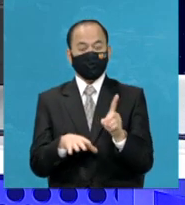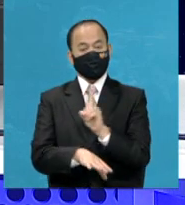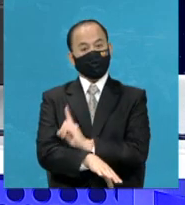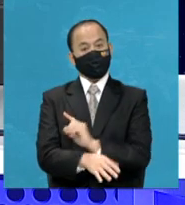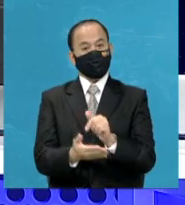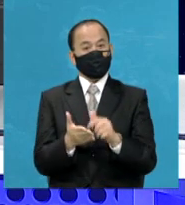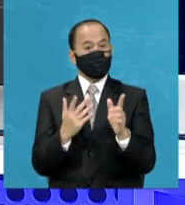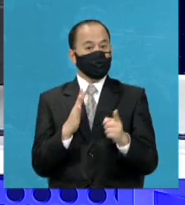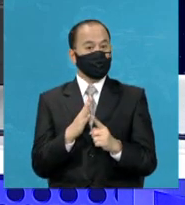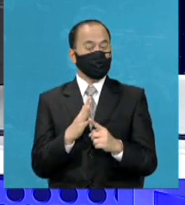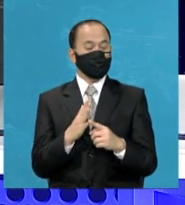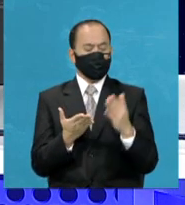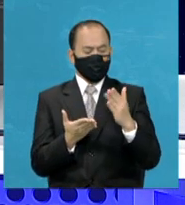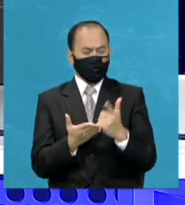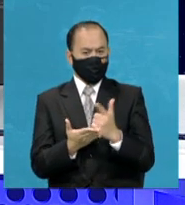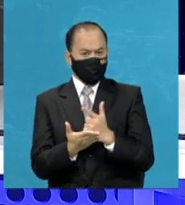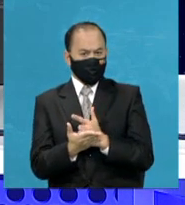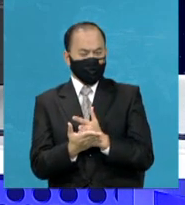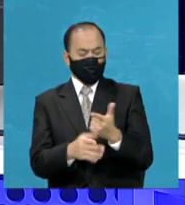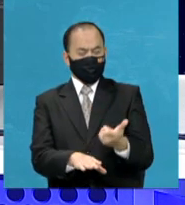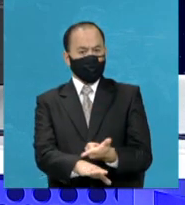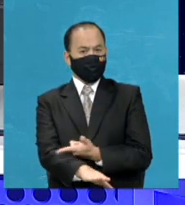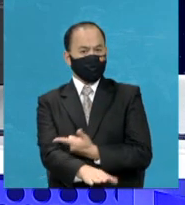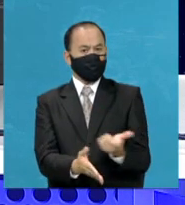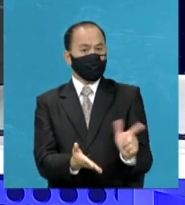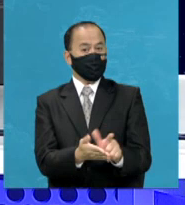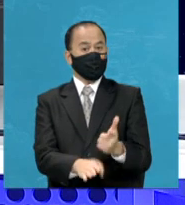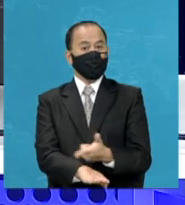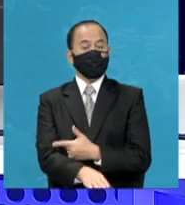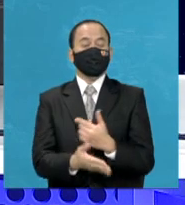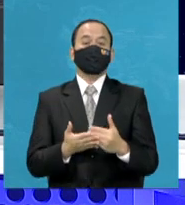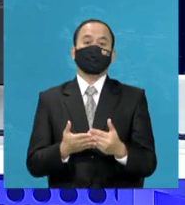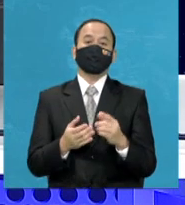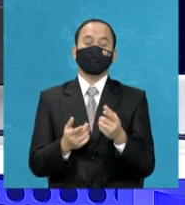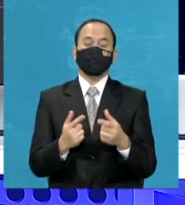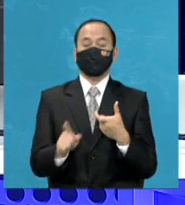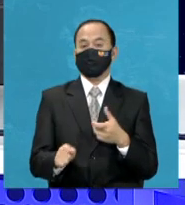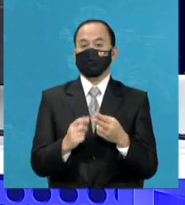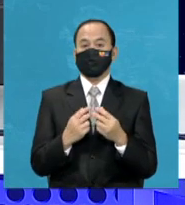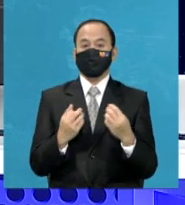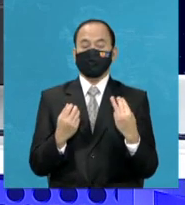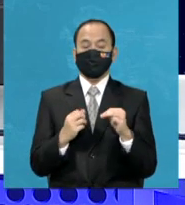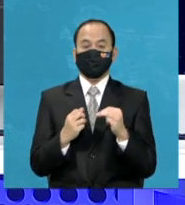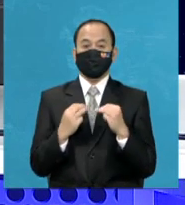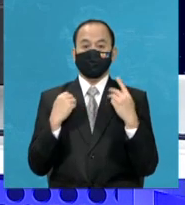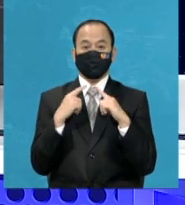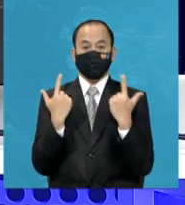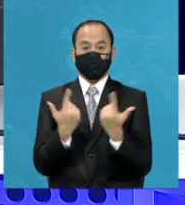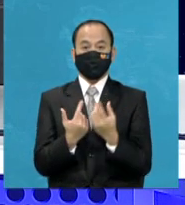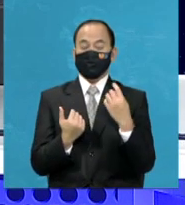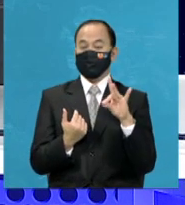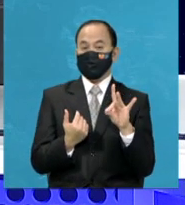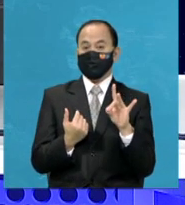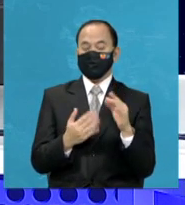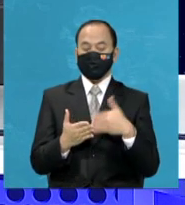hari ini laporan lanjut mengenai masyarakat pertama dari musim permusyawaratan ke-18 majelis musyawarah negara menyusul